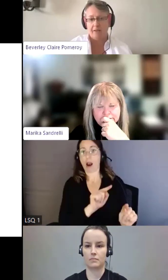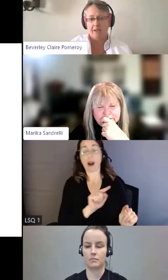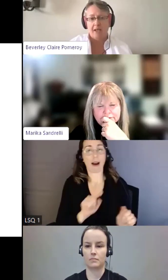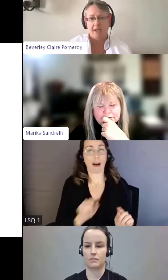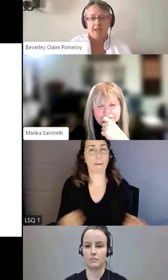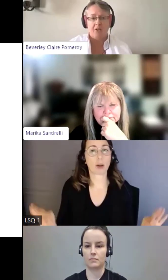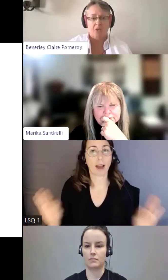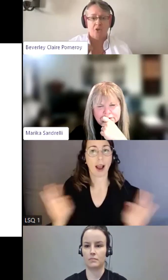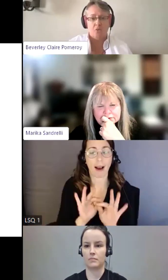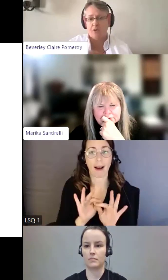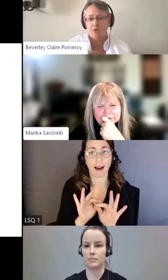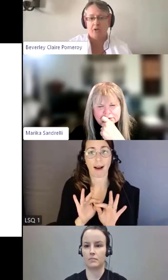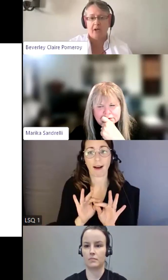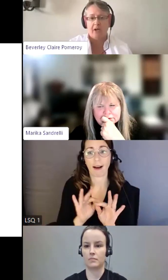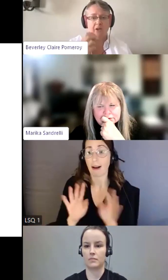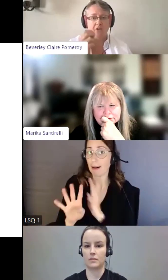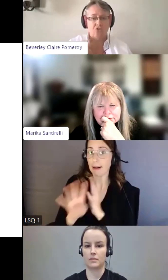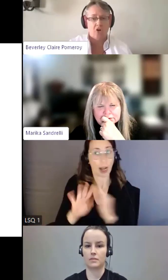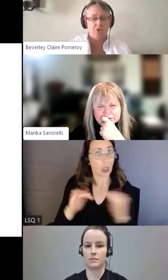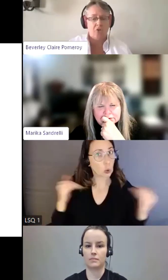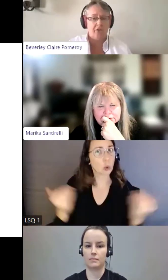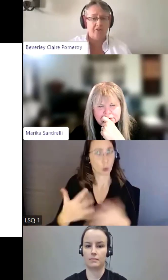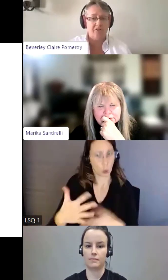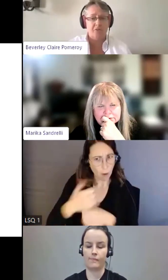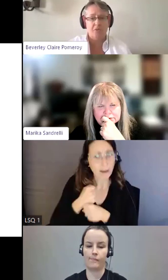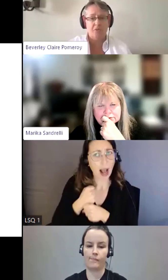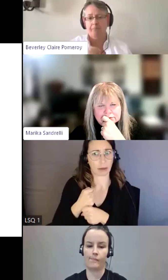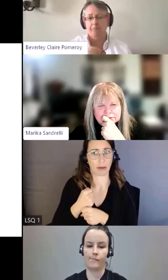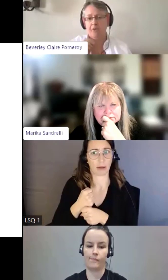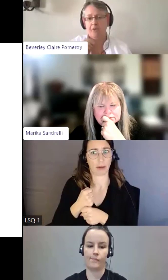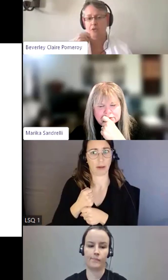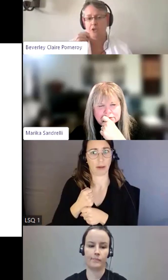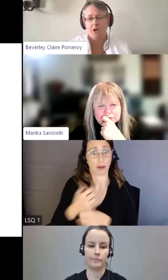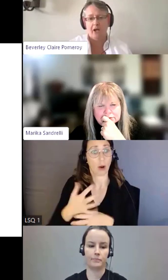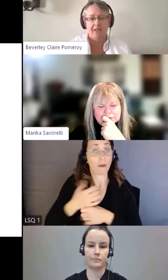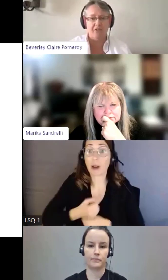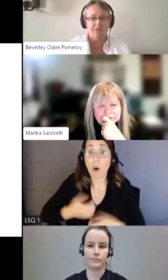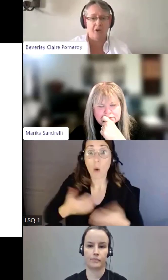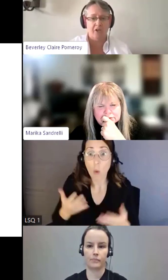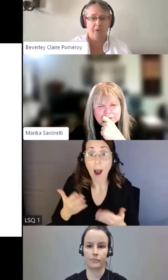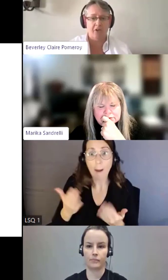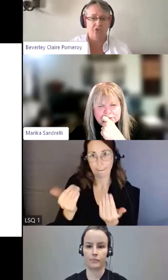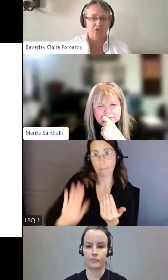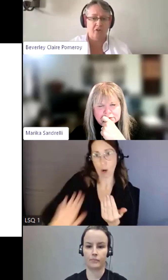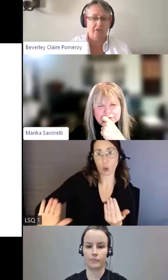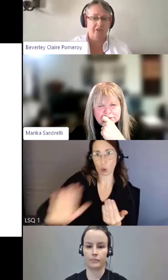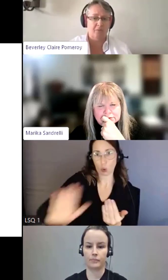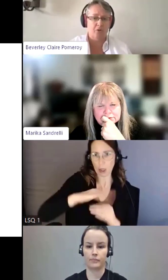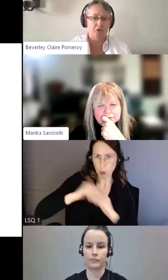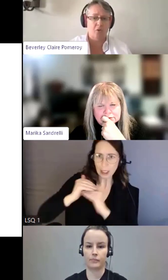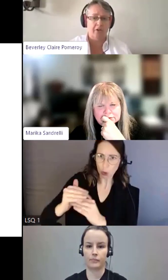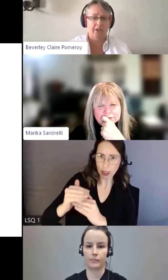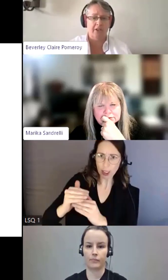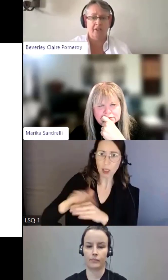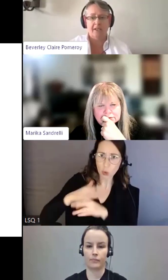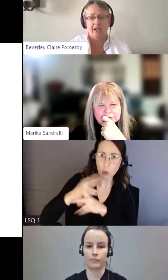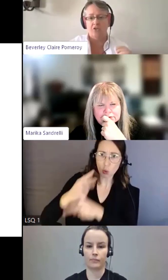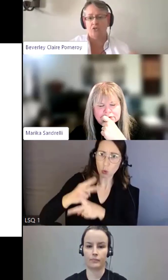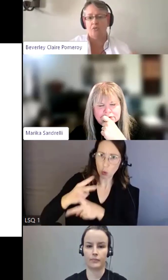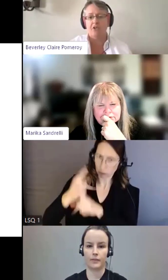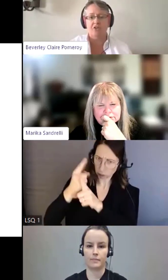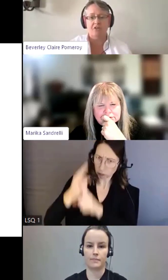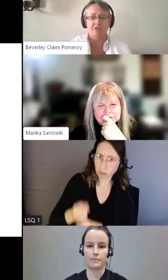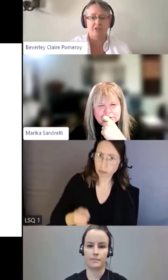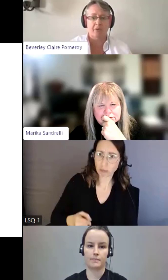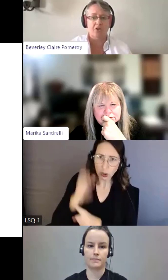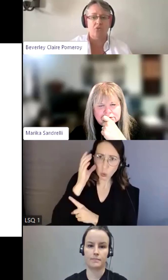fait que leurs besoins en termes de sécurité et de soins seront respectés. Il y a la stigmatisation,